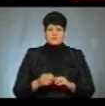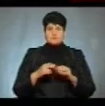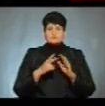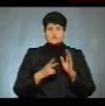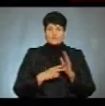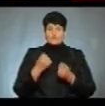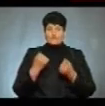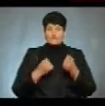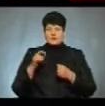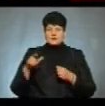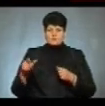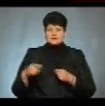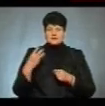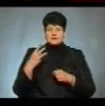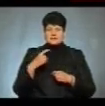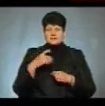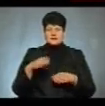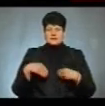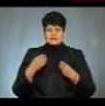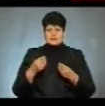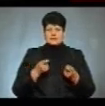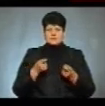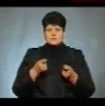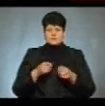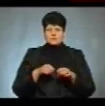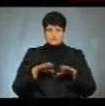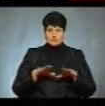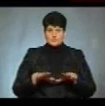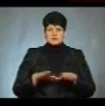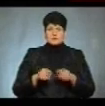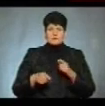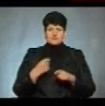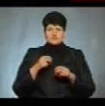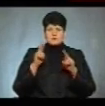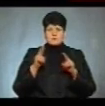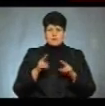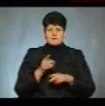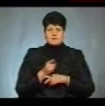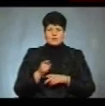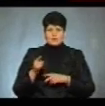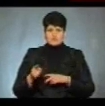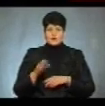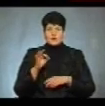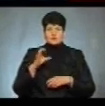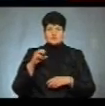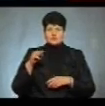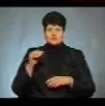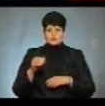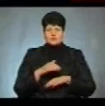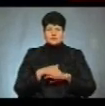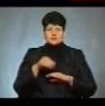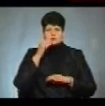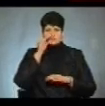17 водіям за 30 хвилин винесли адмінпостанови за порушення правил паркування. Рейд влаштували на Острозького і бульварі Шевченка в